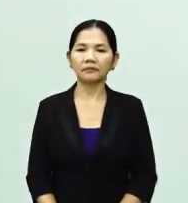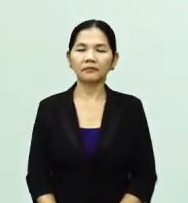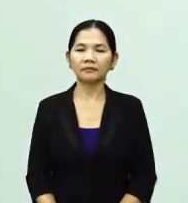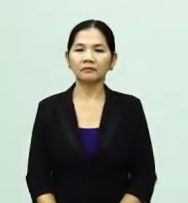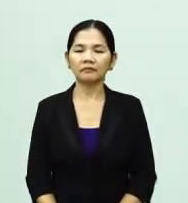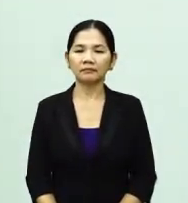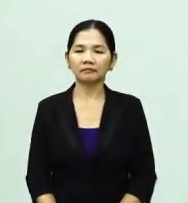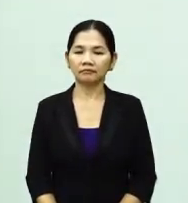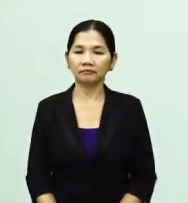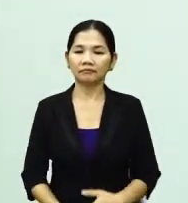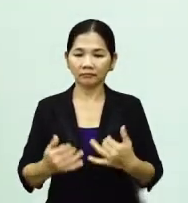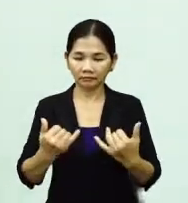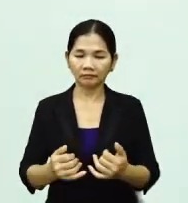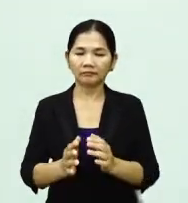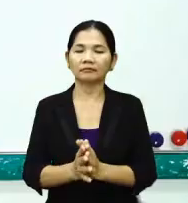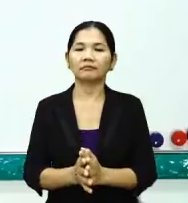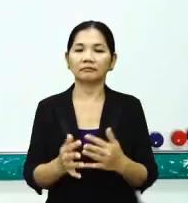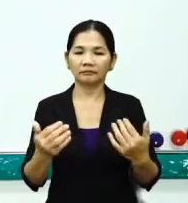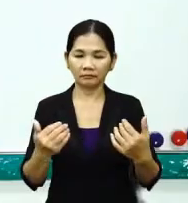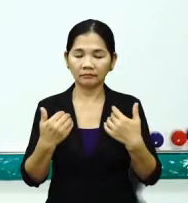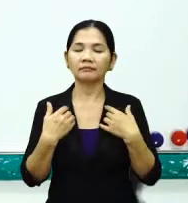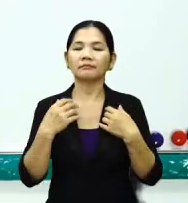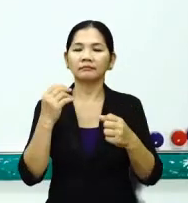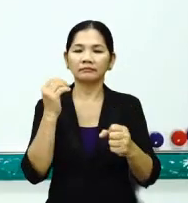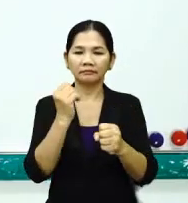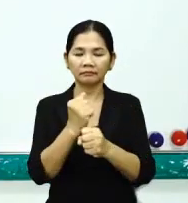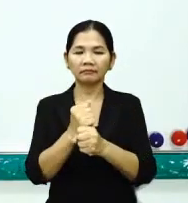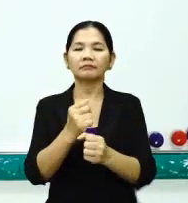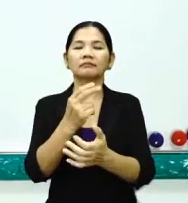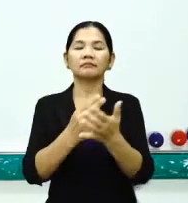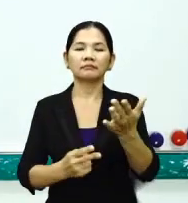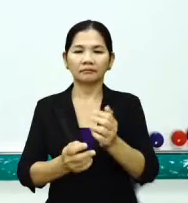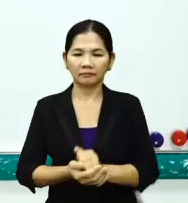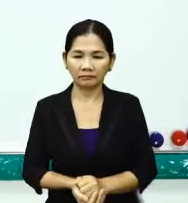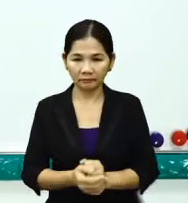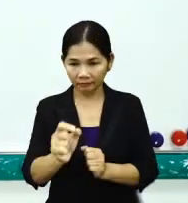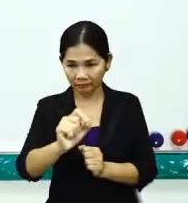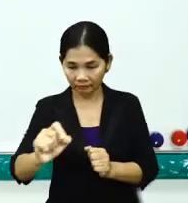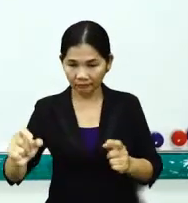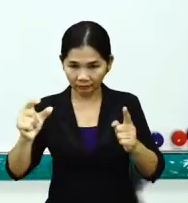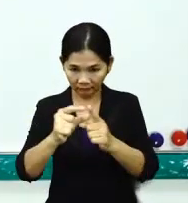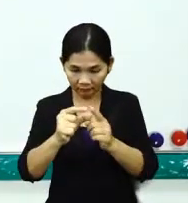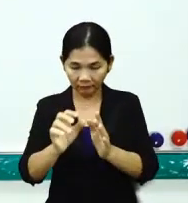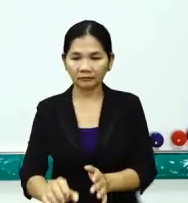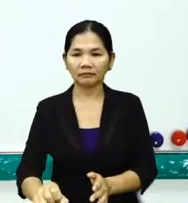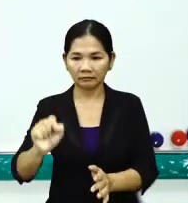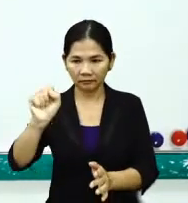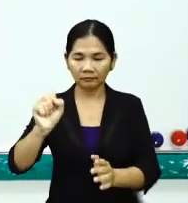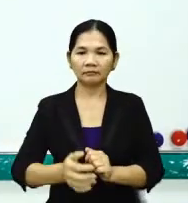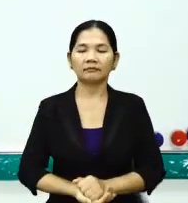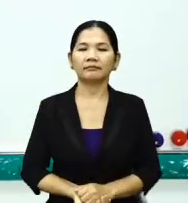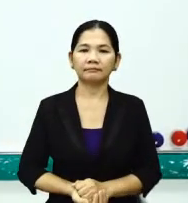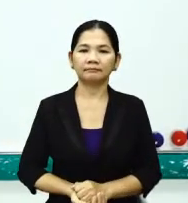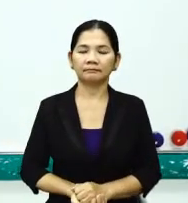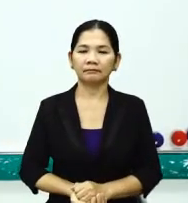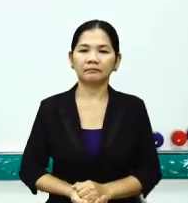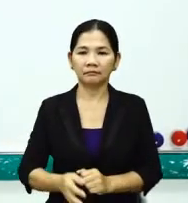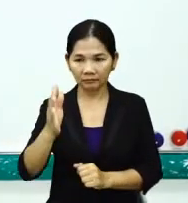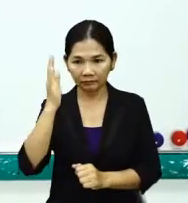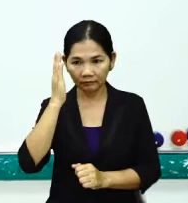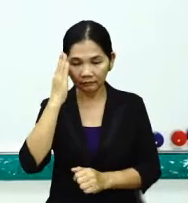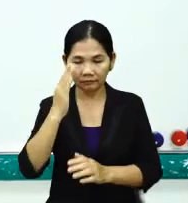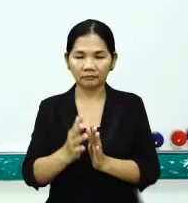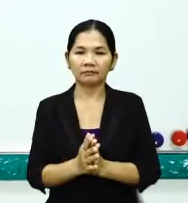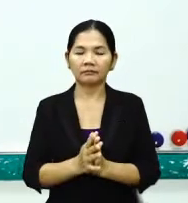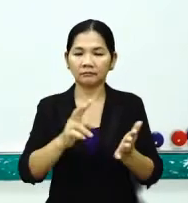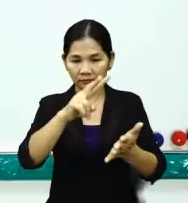Chà chẳng mình nên là khổ ấy con. Khổ ấy con. Chà cứ sẽ sẽ biện đặc đá. Đá chân luôn. Chẳng con đang ấy bật tốt bây